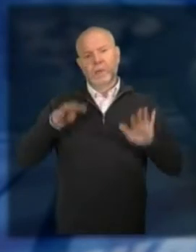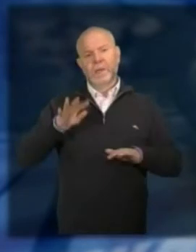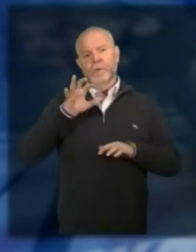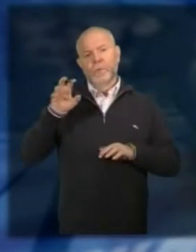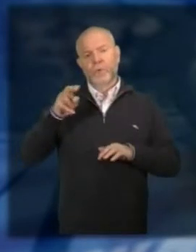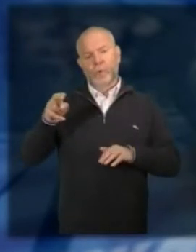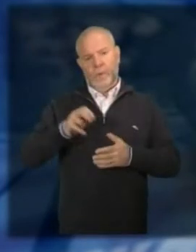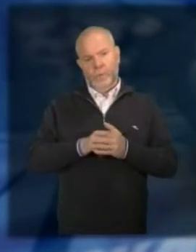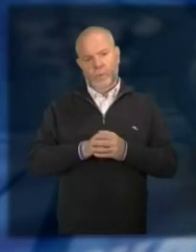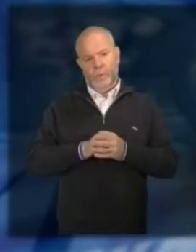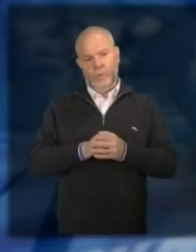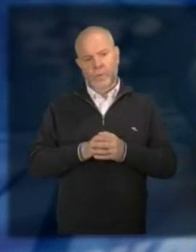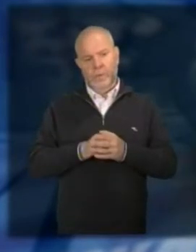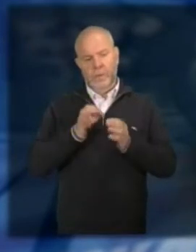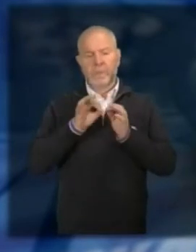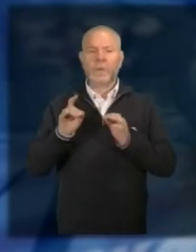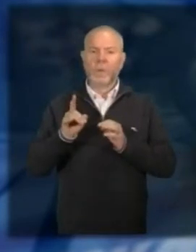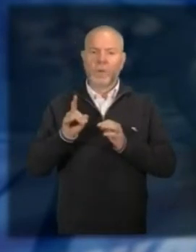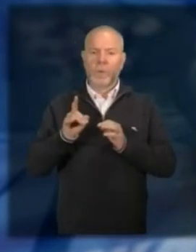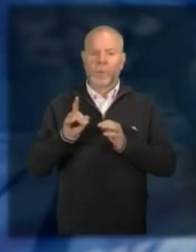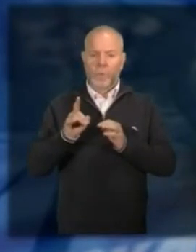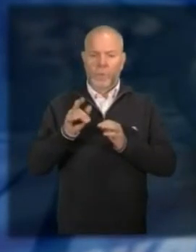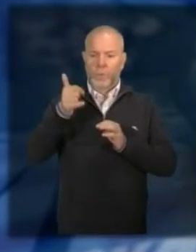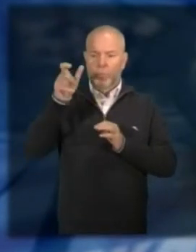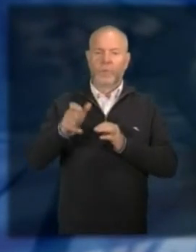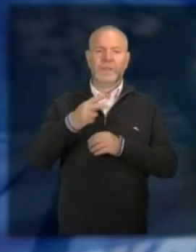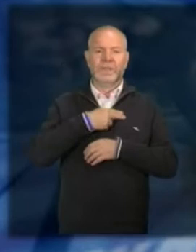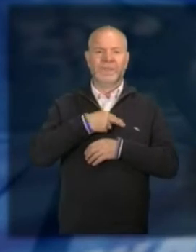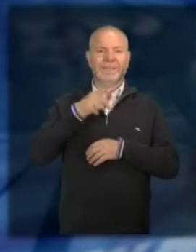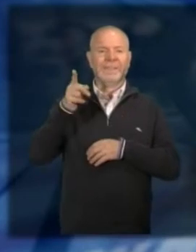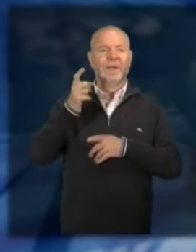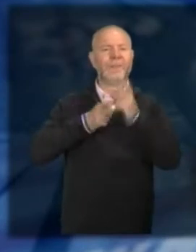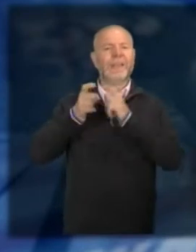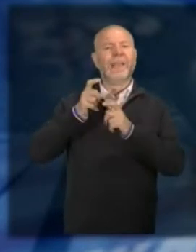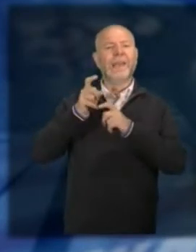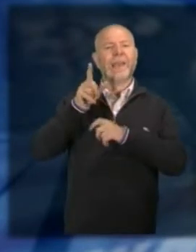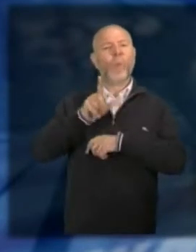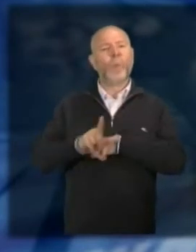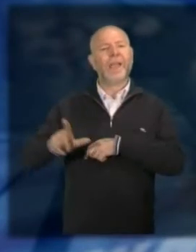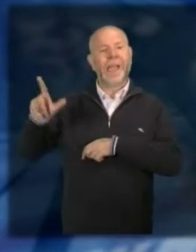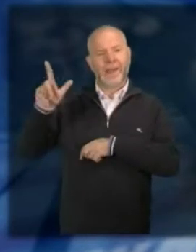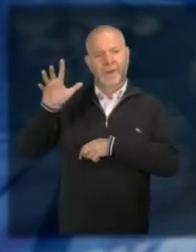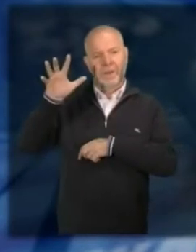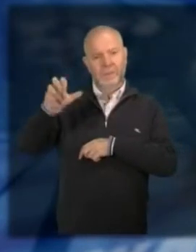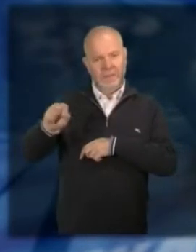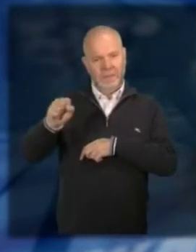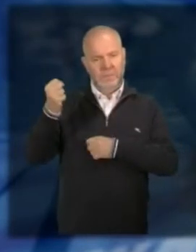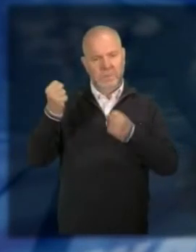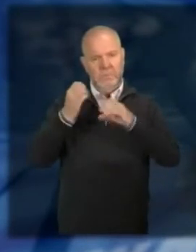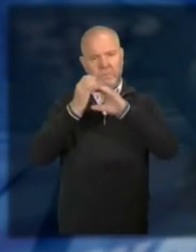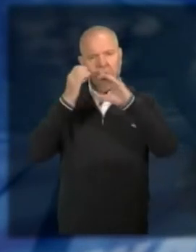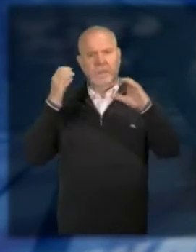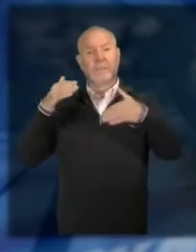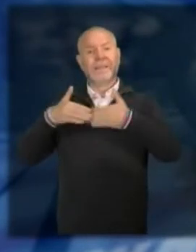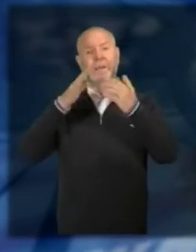9.500 euro. In particolare uno svizzero, classe 91, residente a Lugano, è stato fermato a bordo di una Toyota Land Cruiser alle